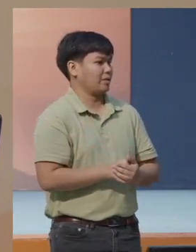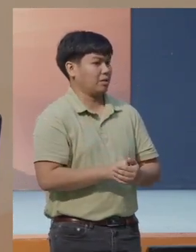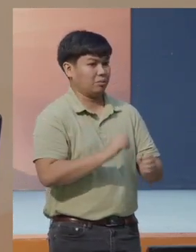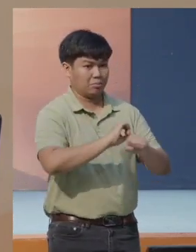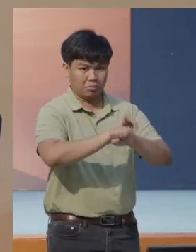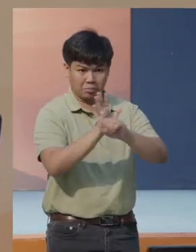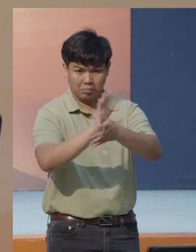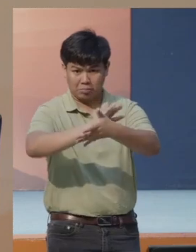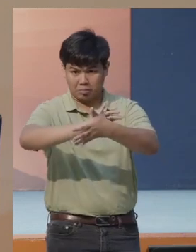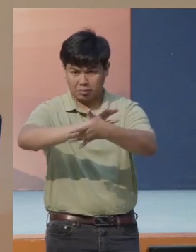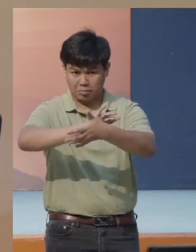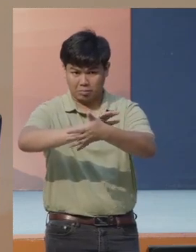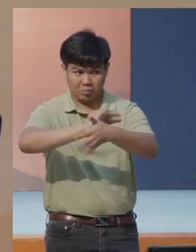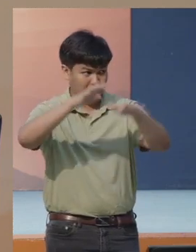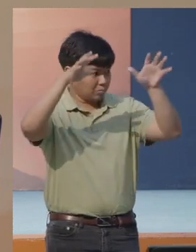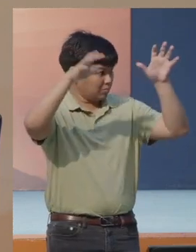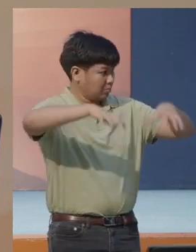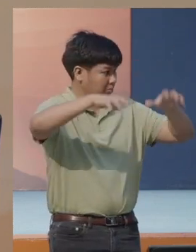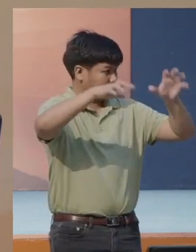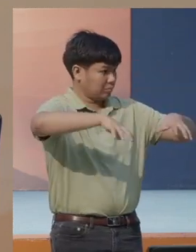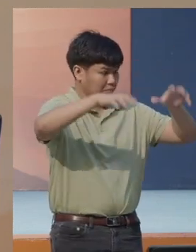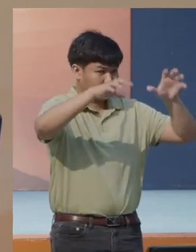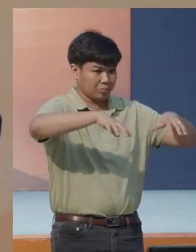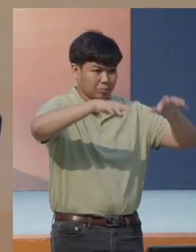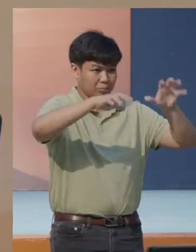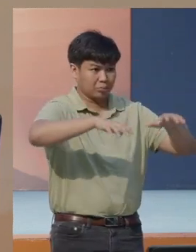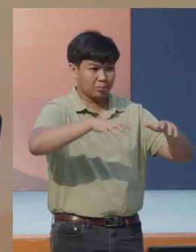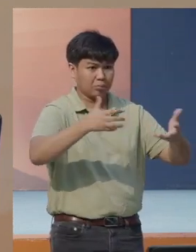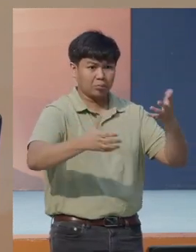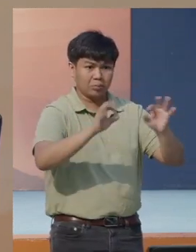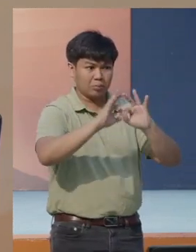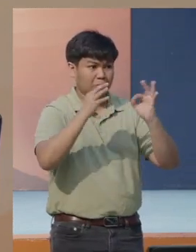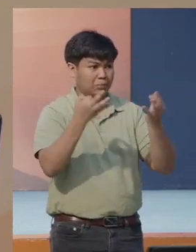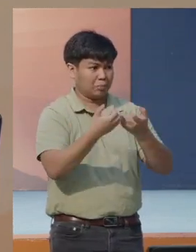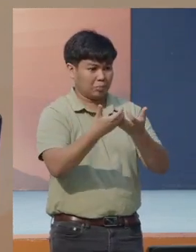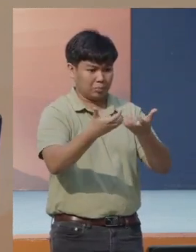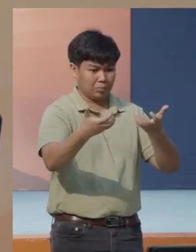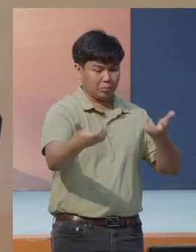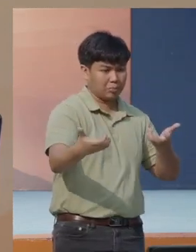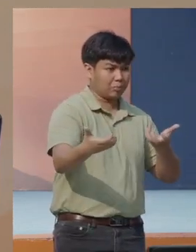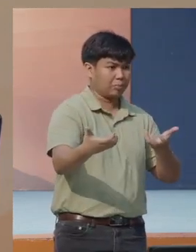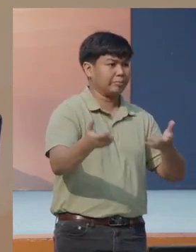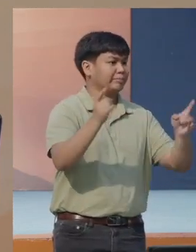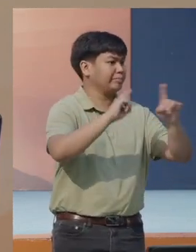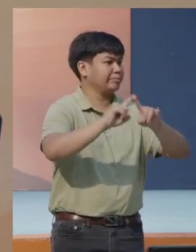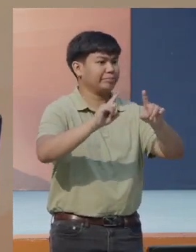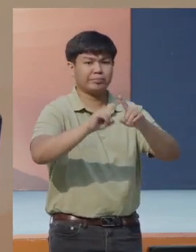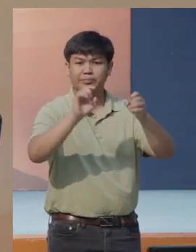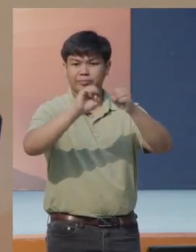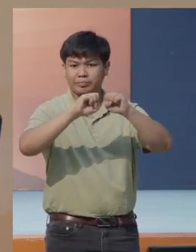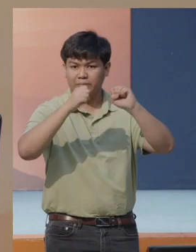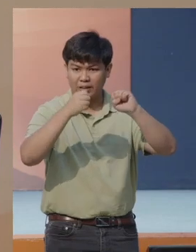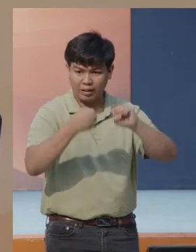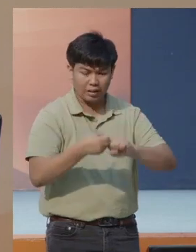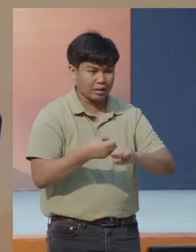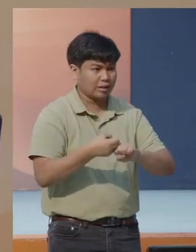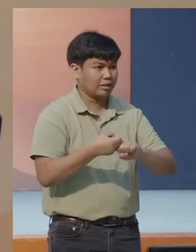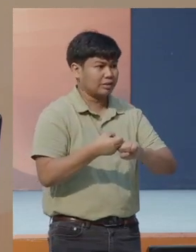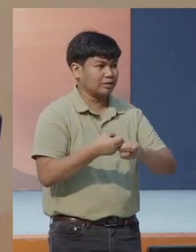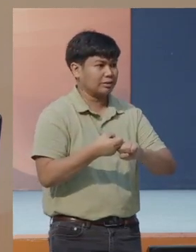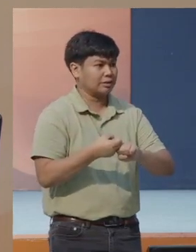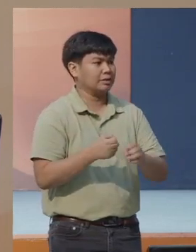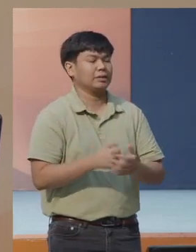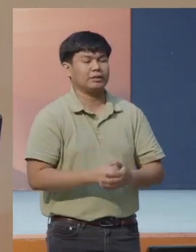Mapa-COVID-19, Typhoon Karina, hidwaan sa pamilya o mga problemang malalaki ang pinsala sa isang tao o